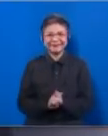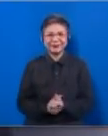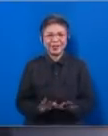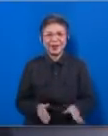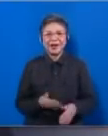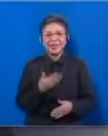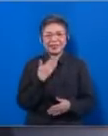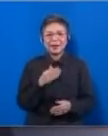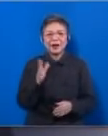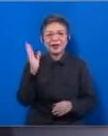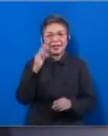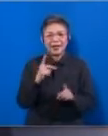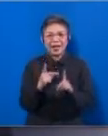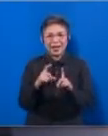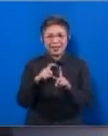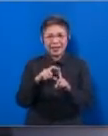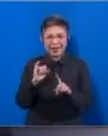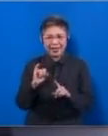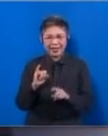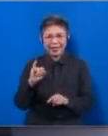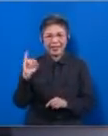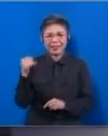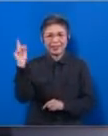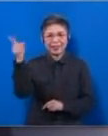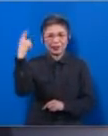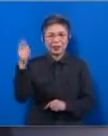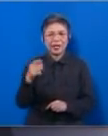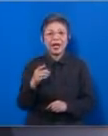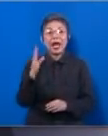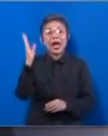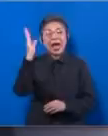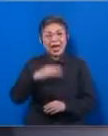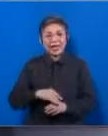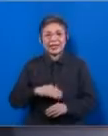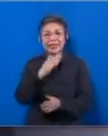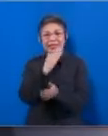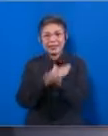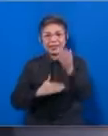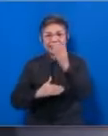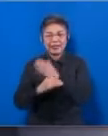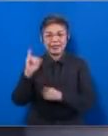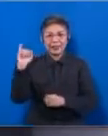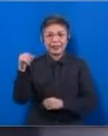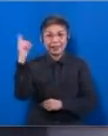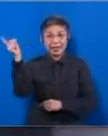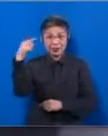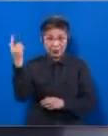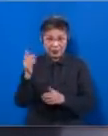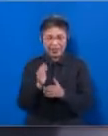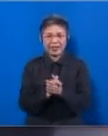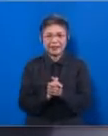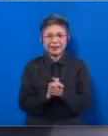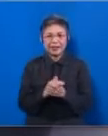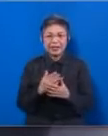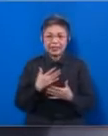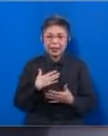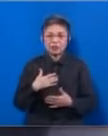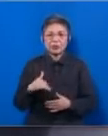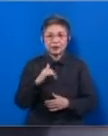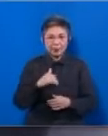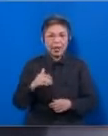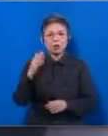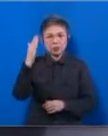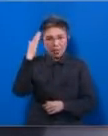Ya, selamat Hari Disabilitas Internasional ya bagi saudara-saudara kita yang tentunya sekarang kita juga sama-sama tahu